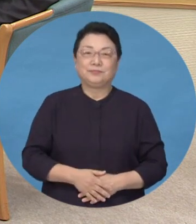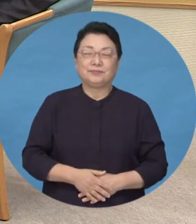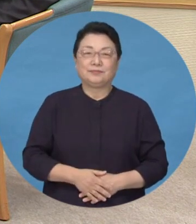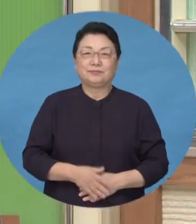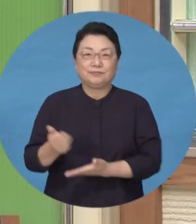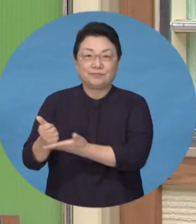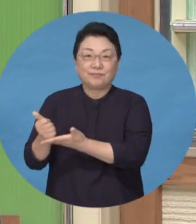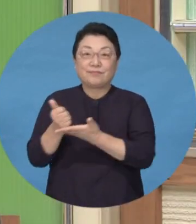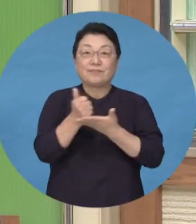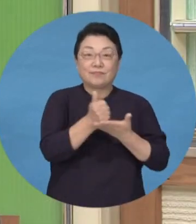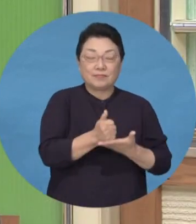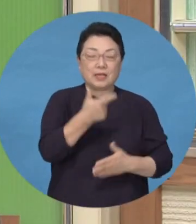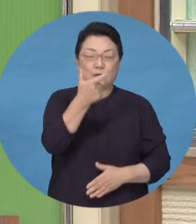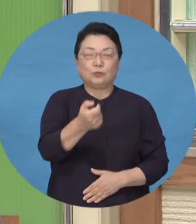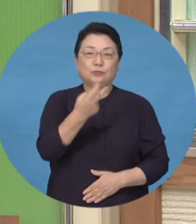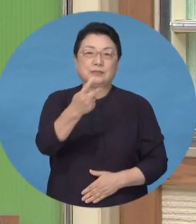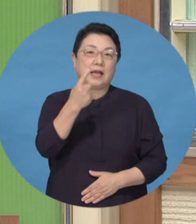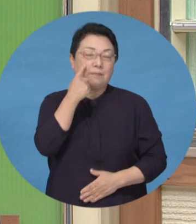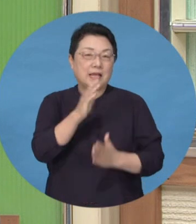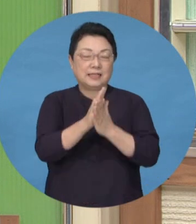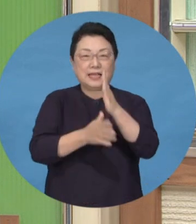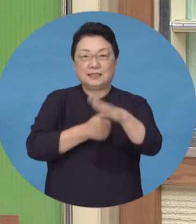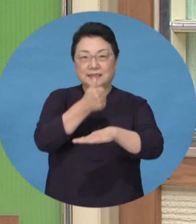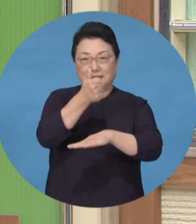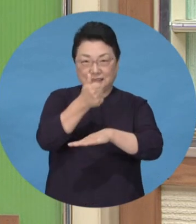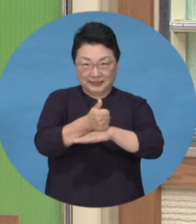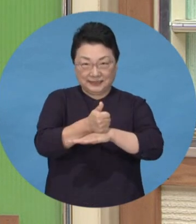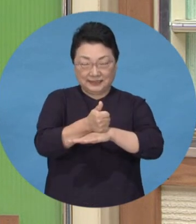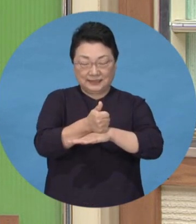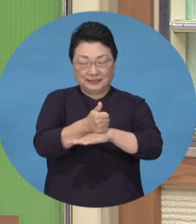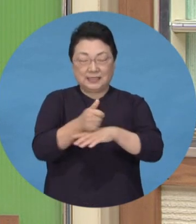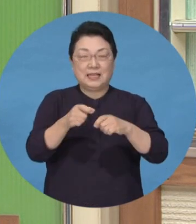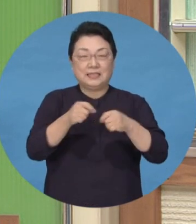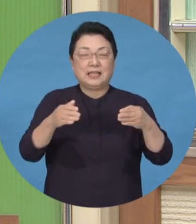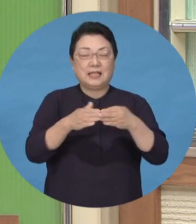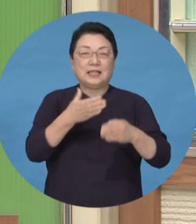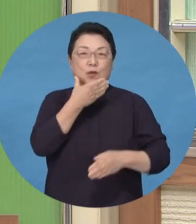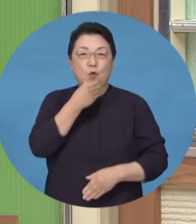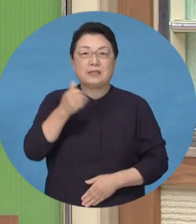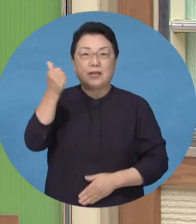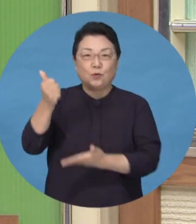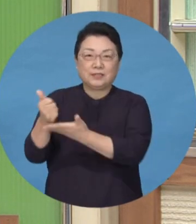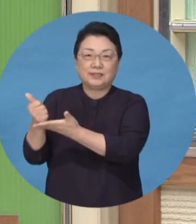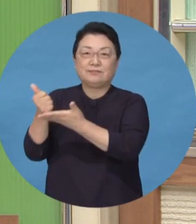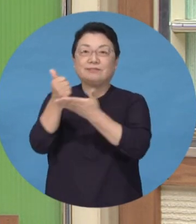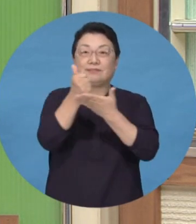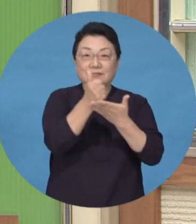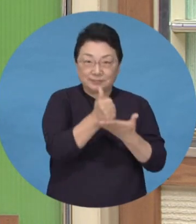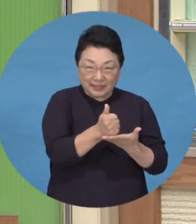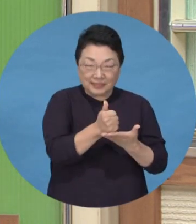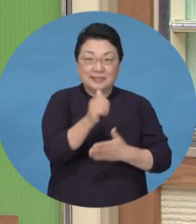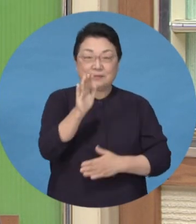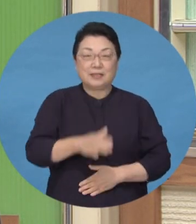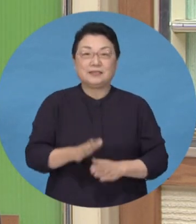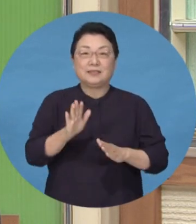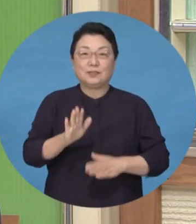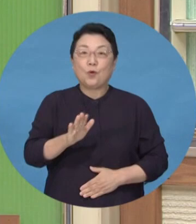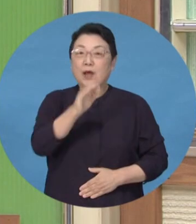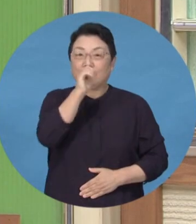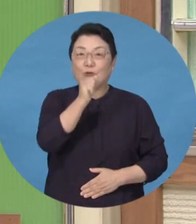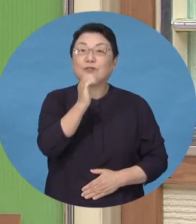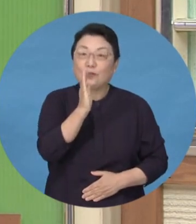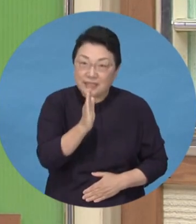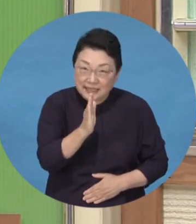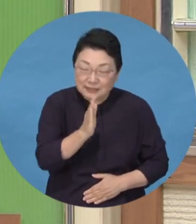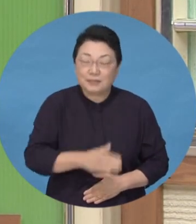スタジオには第62代山梨県知事に就任されました長崎幸太郎県知事にお越しいただいております本日はよろしくお